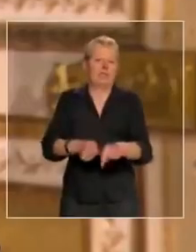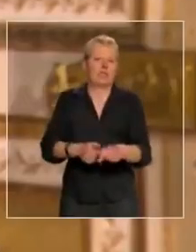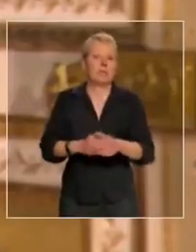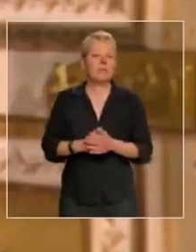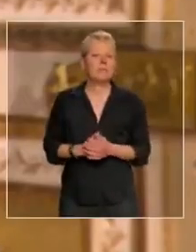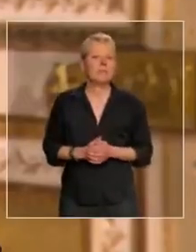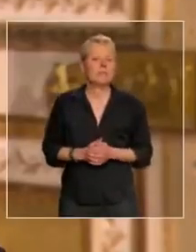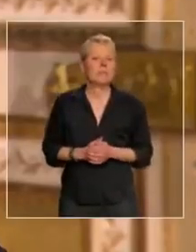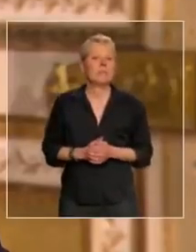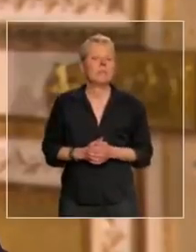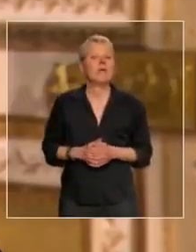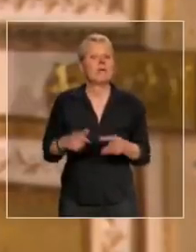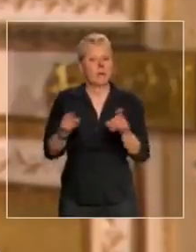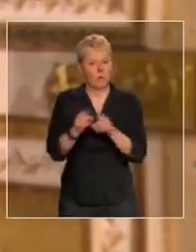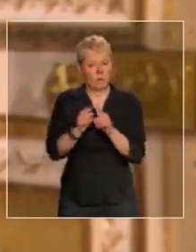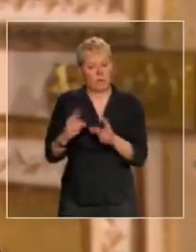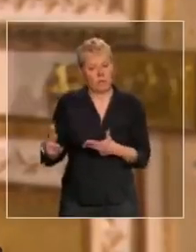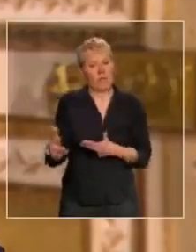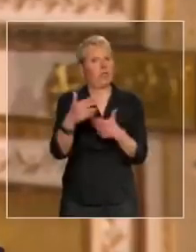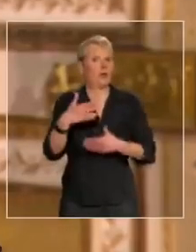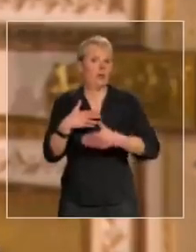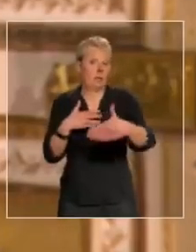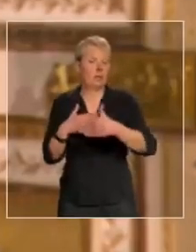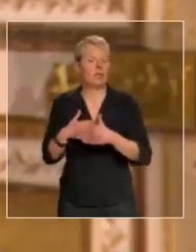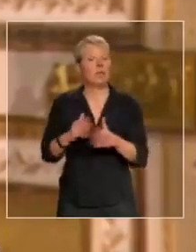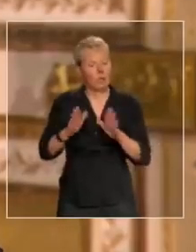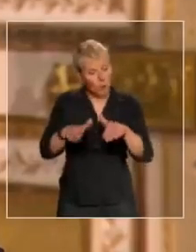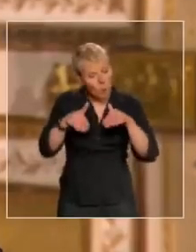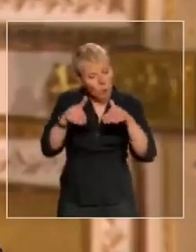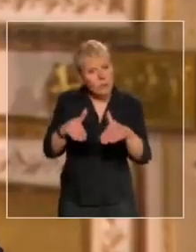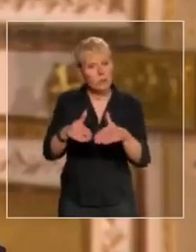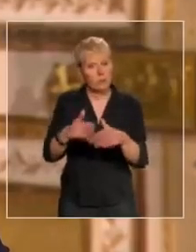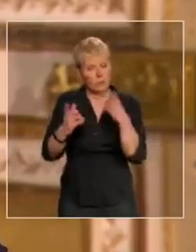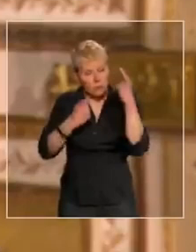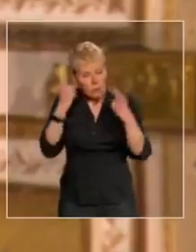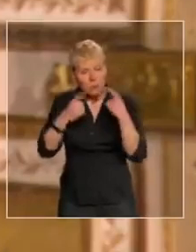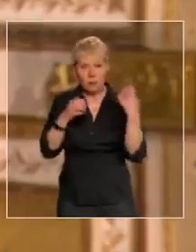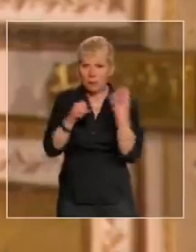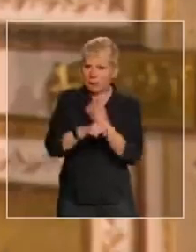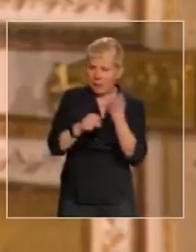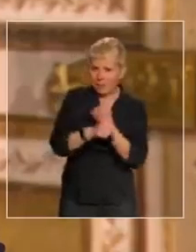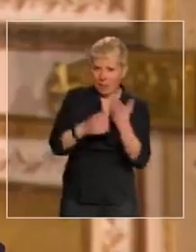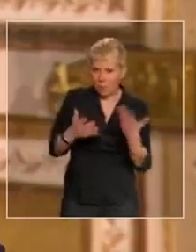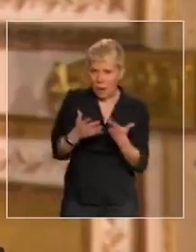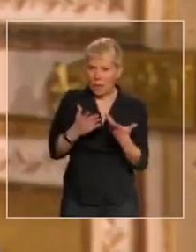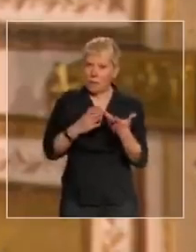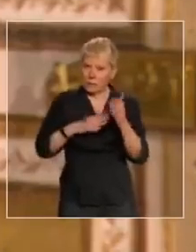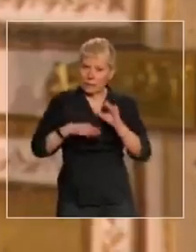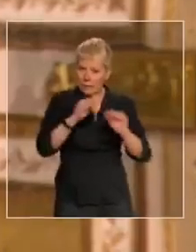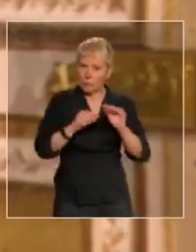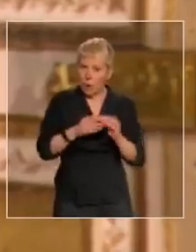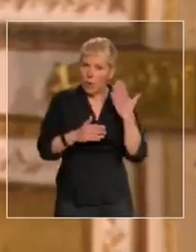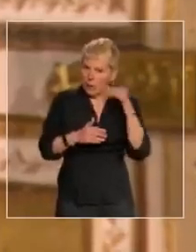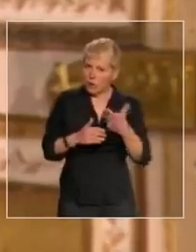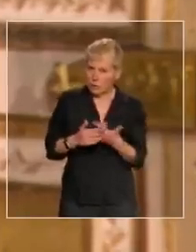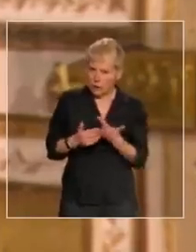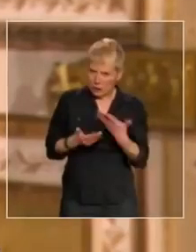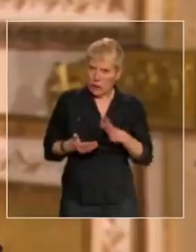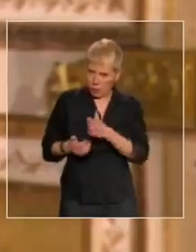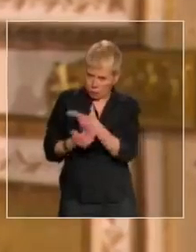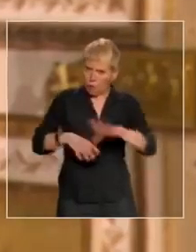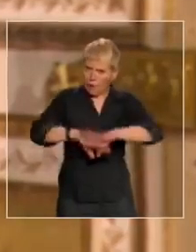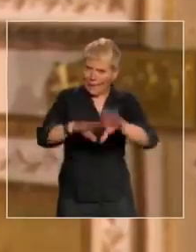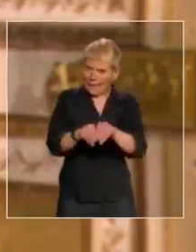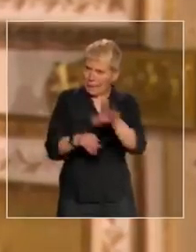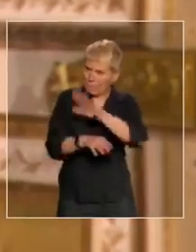Nous allons continuer aussi, pendant cette période, de travailler, de progresser sur les traitements. Et je sais le dévouement de plusieurs équipes